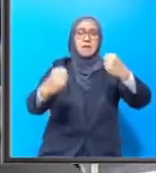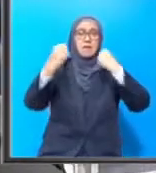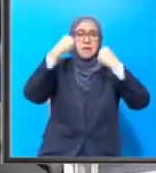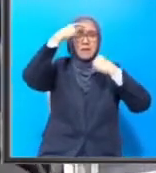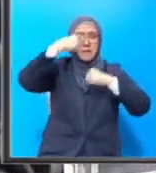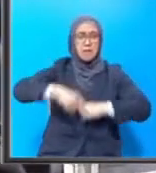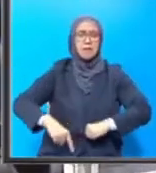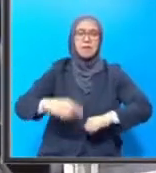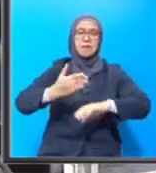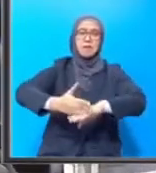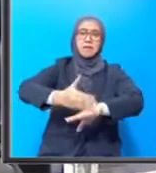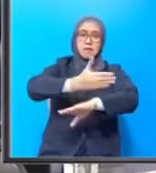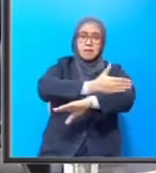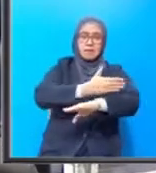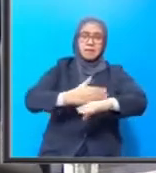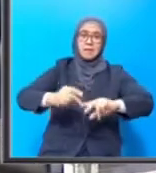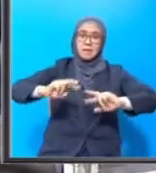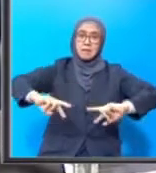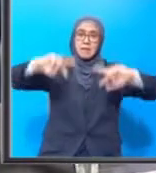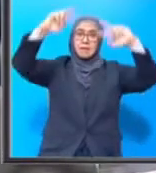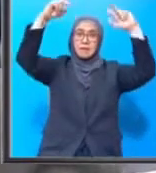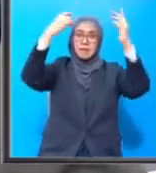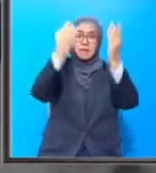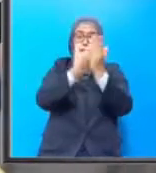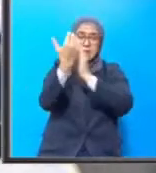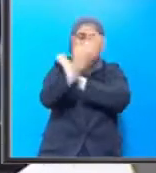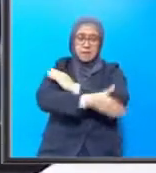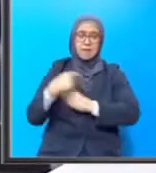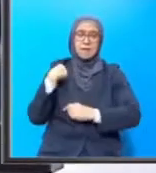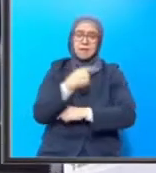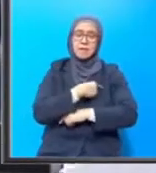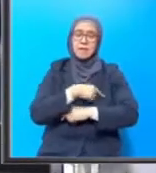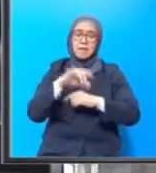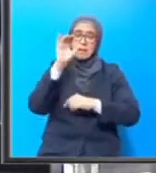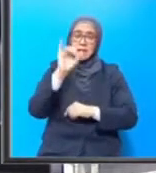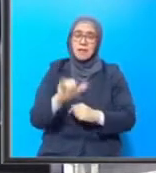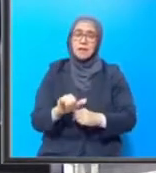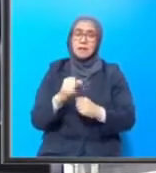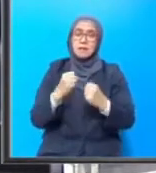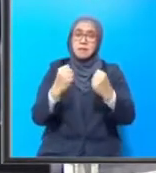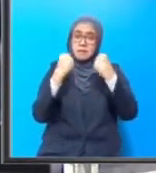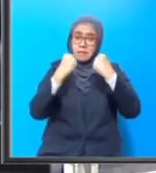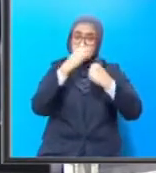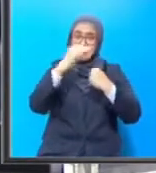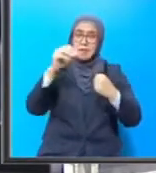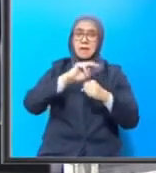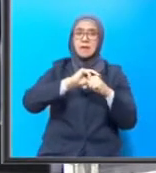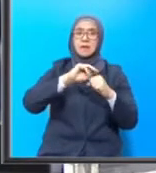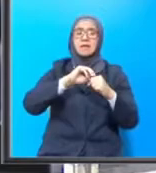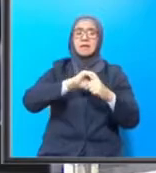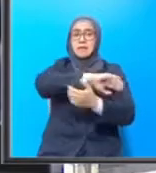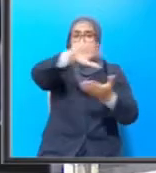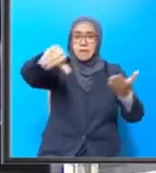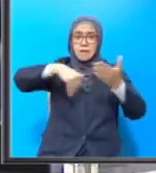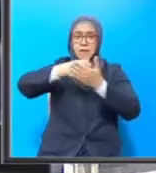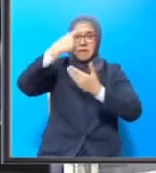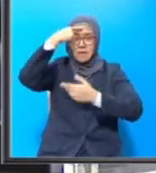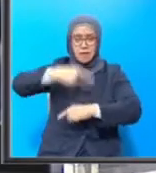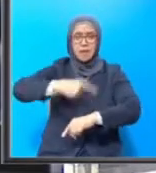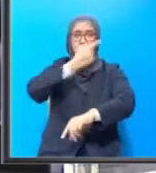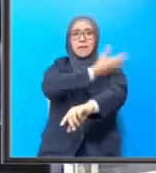ekonomi negara kita yang mampan yang menyeluruh di masa hadapan untuk generasi